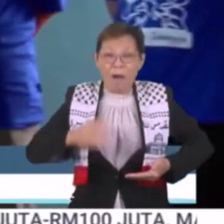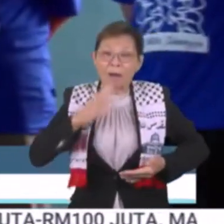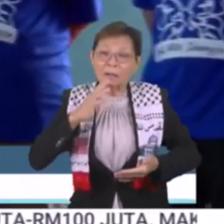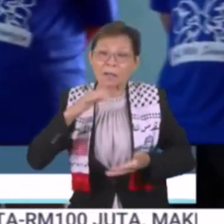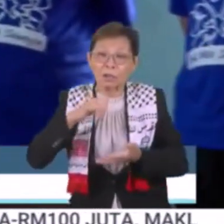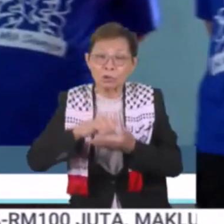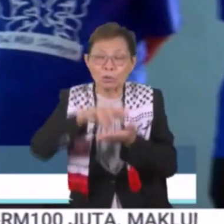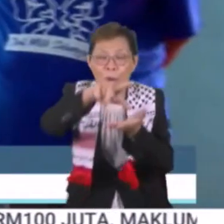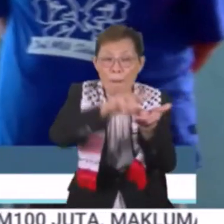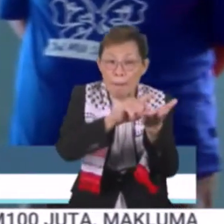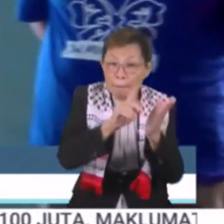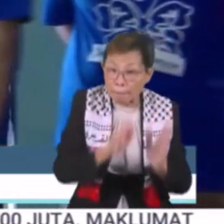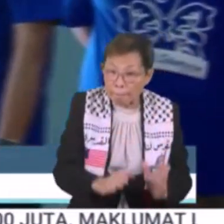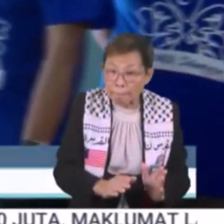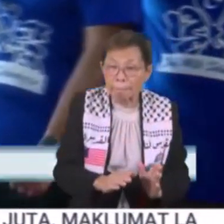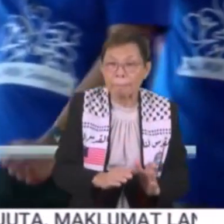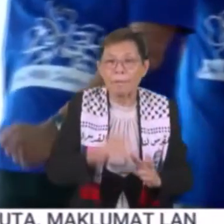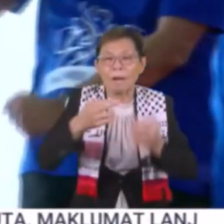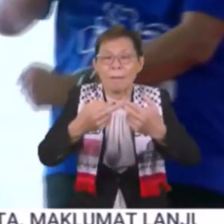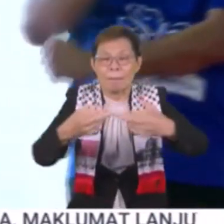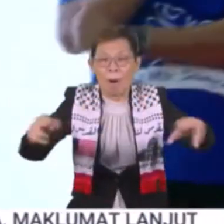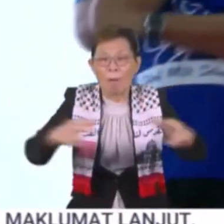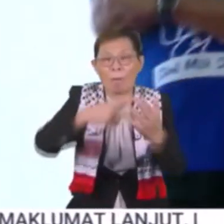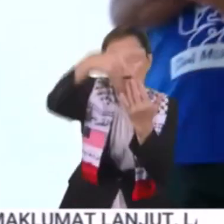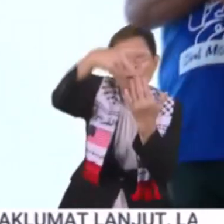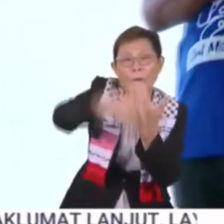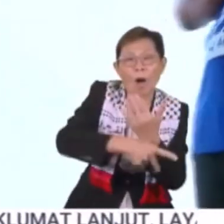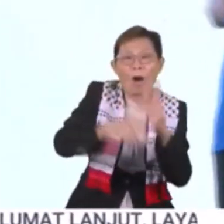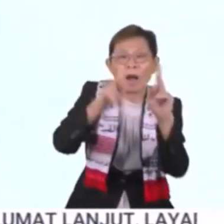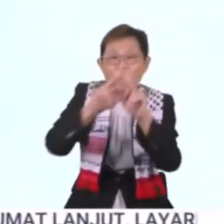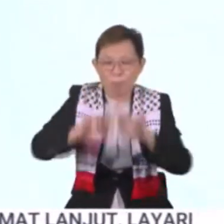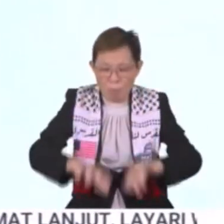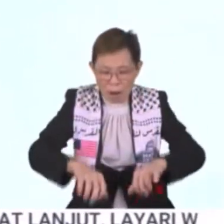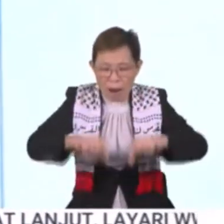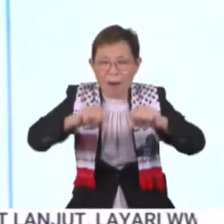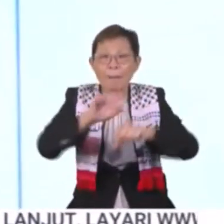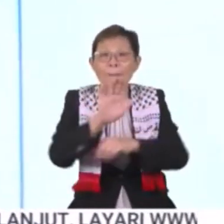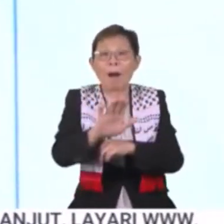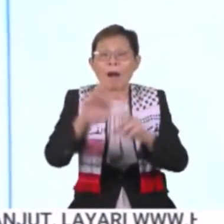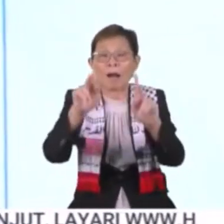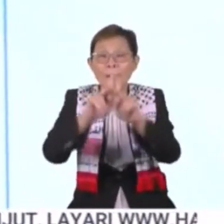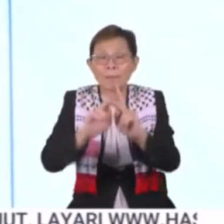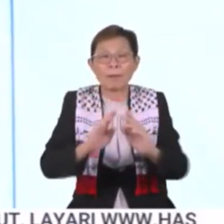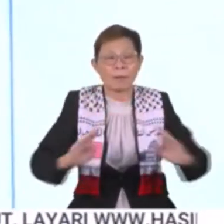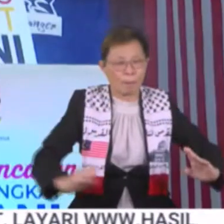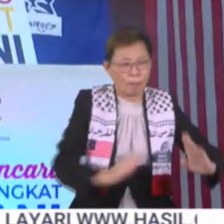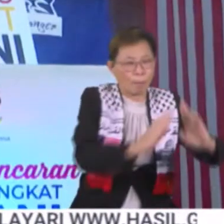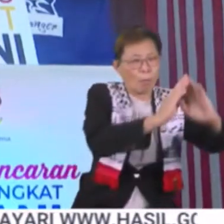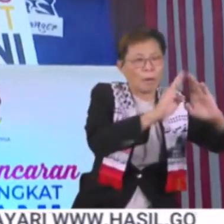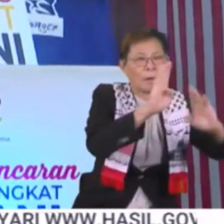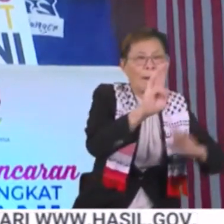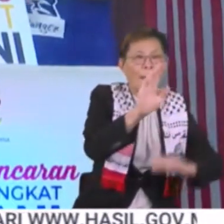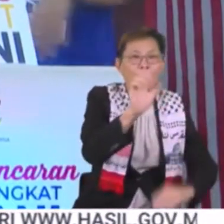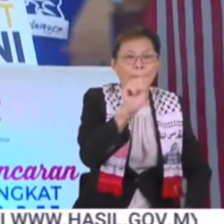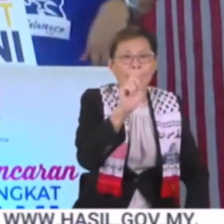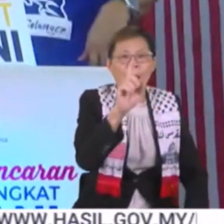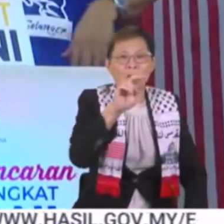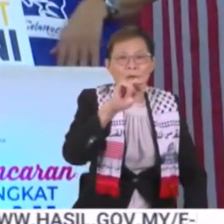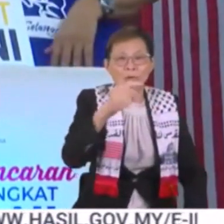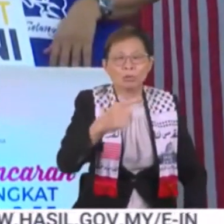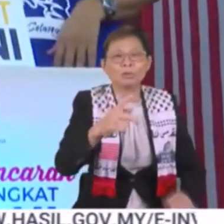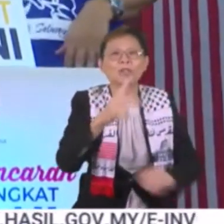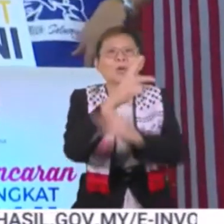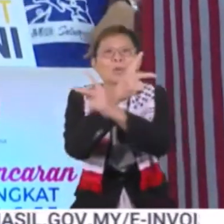berkata demikian kepada pemberita selepas melancarkan program Kampung Angkat Madani, Kampung Bukit Badong di Kuala Selangor.